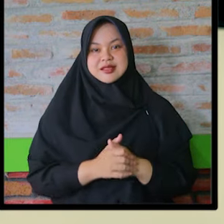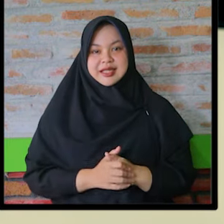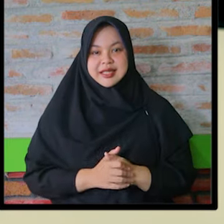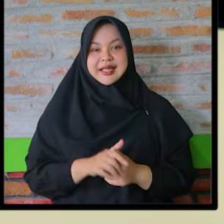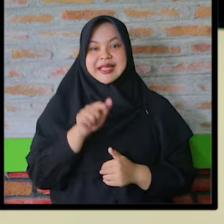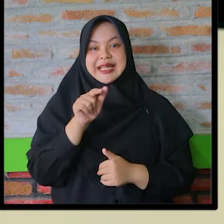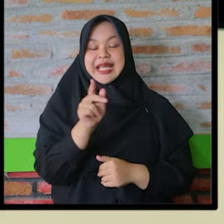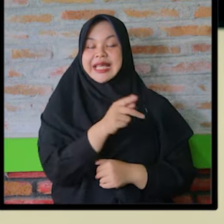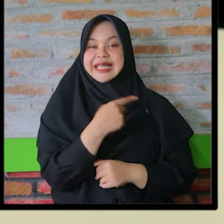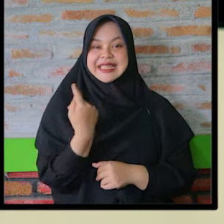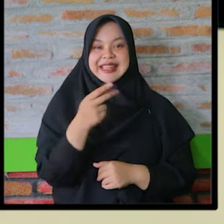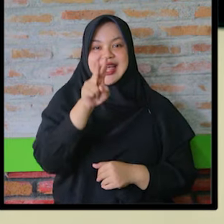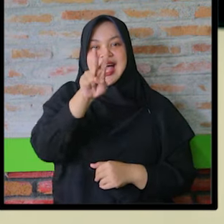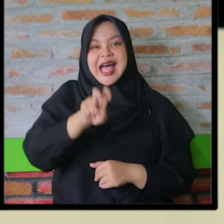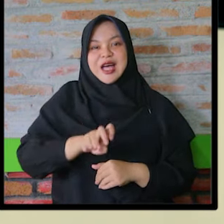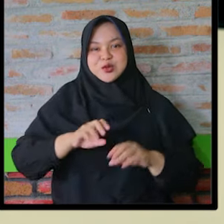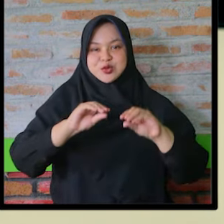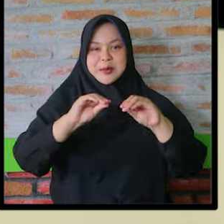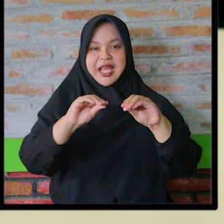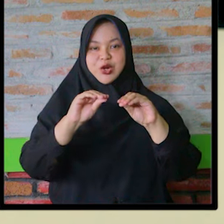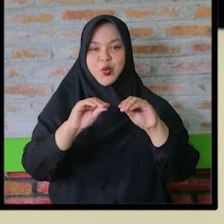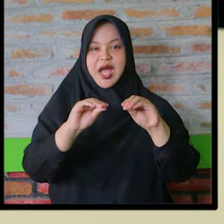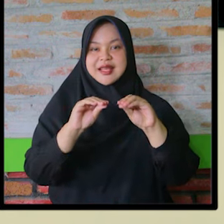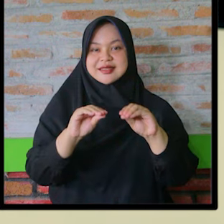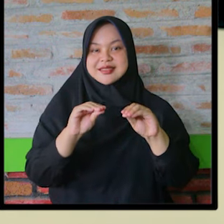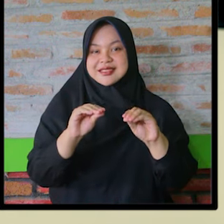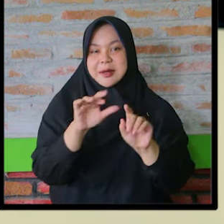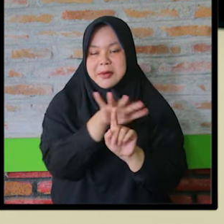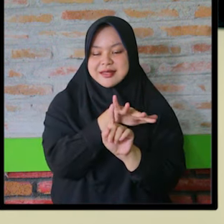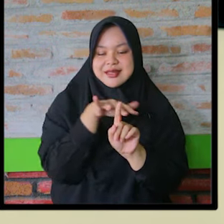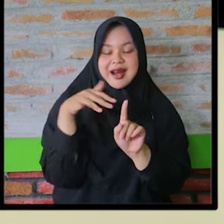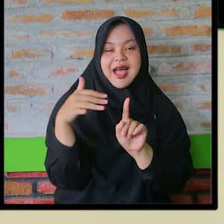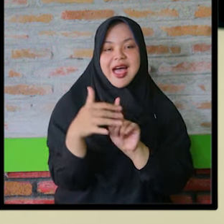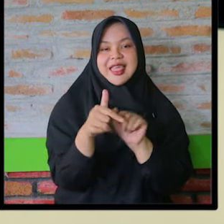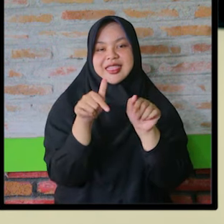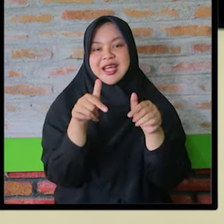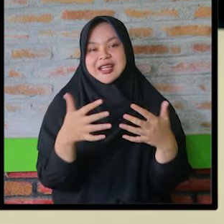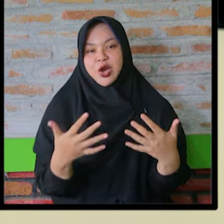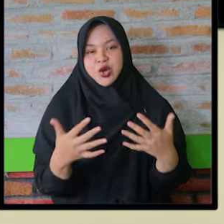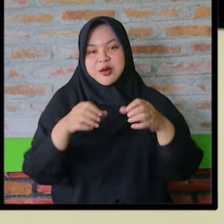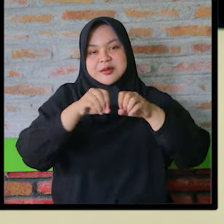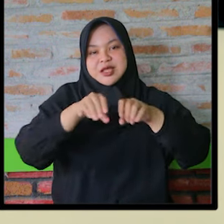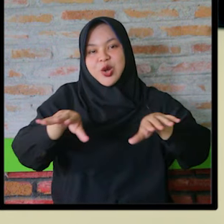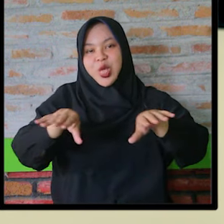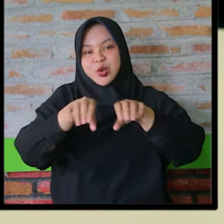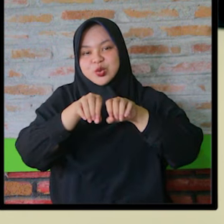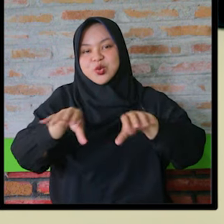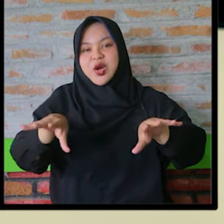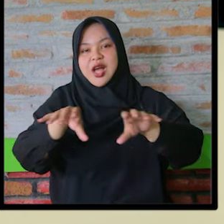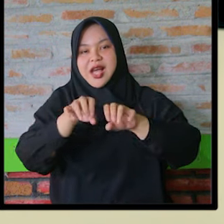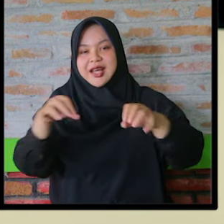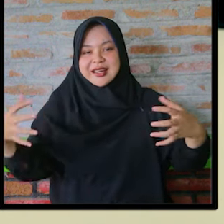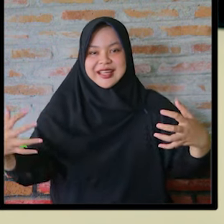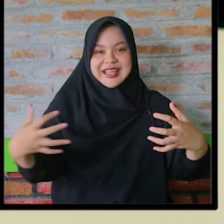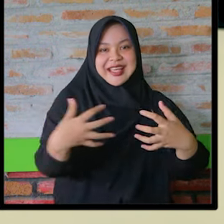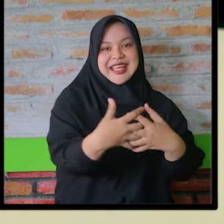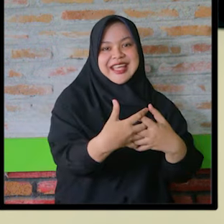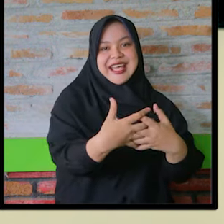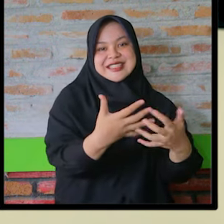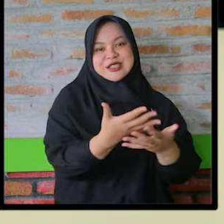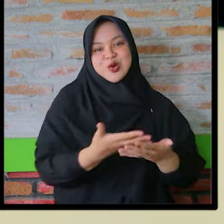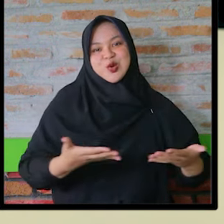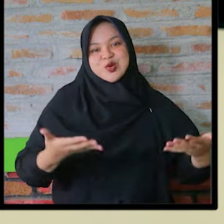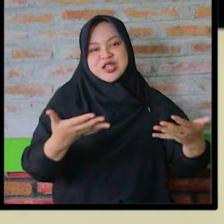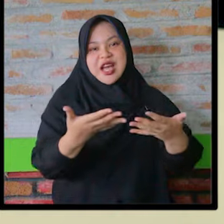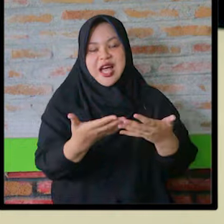ya memang kita harus melakukan edukasi kepada masyarakat itu beralui penyuluhan reintegrasi sosial al gitu